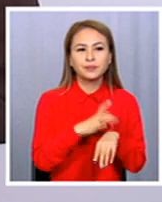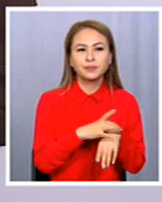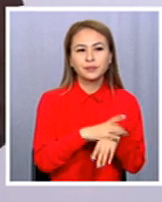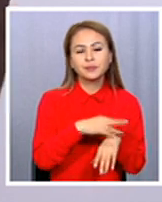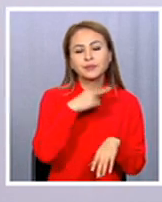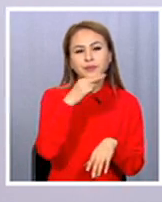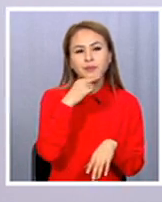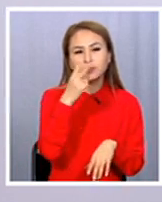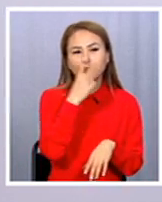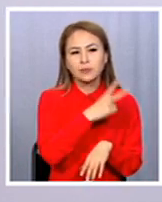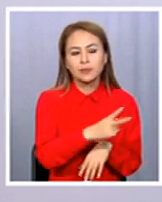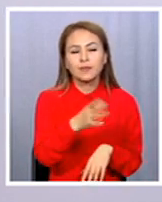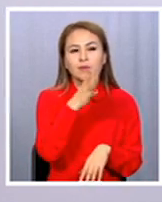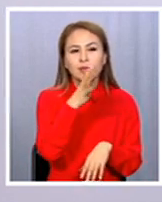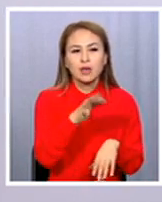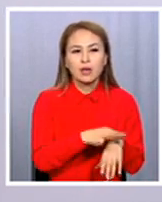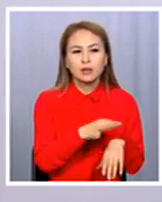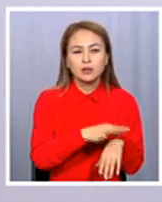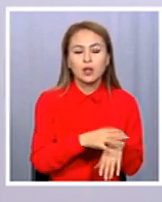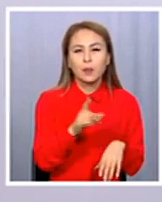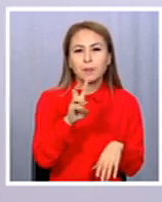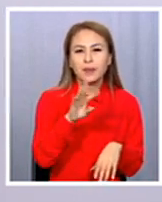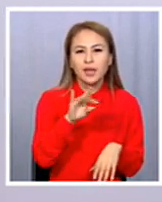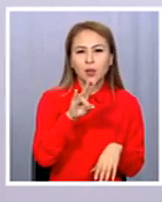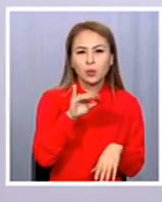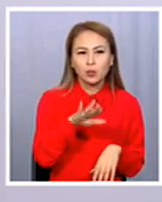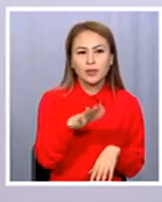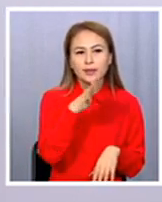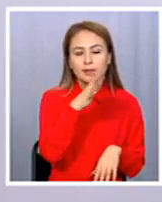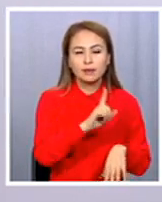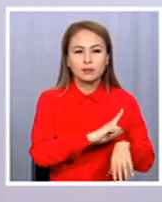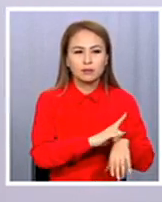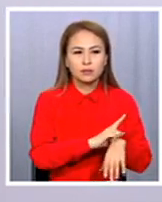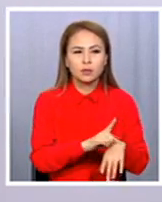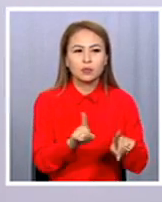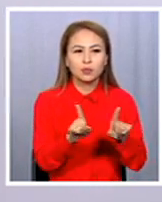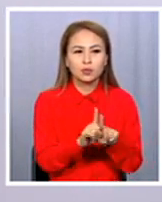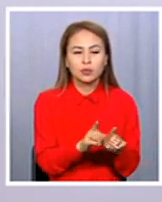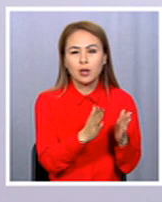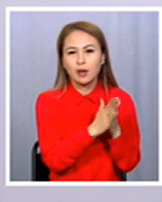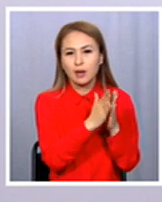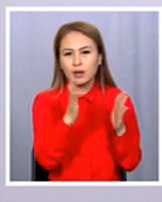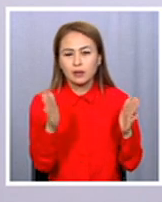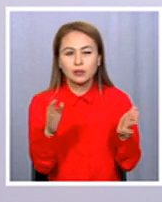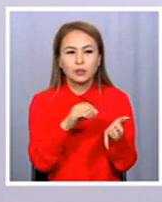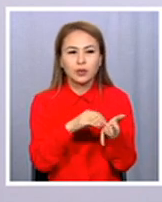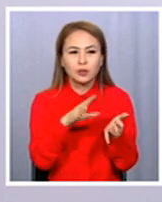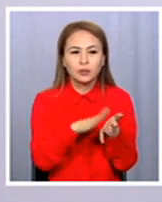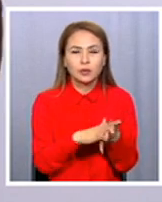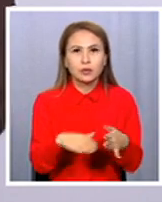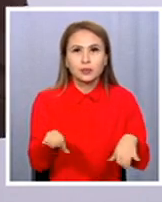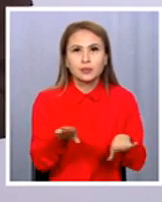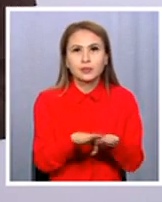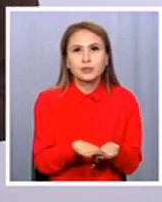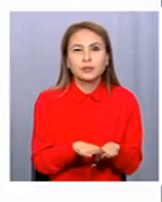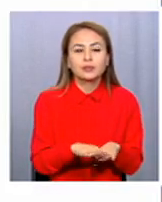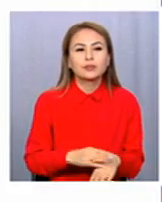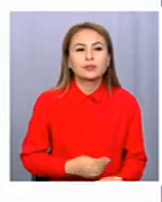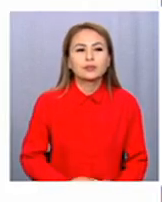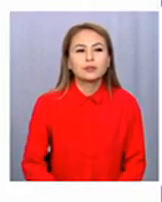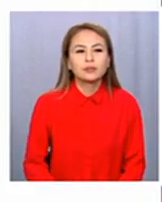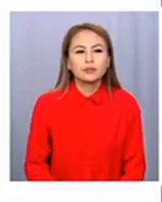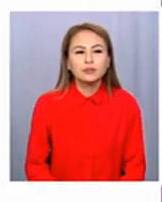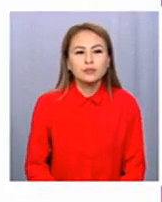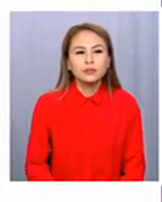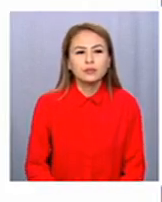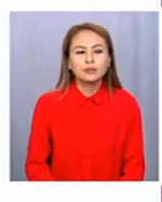аударайық. Сағаттың минут және сағат тілі де өз арасында белгілі бір өлшемдегі бұрышқа тең болып тұр. Яғни